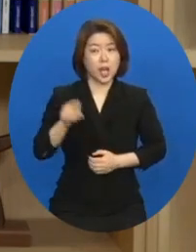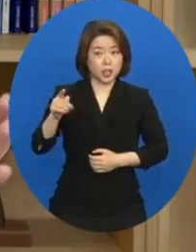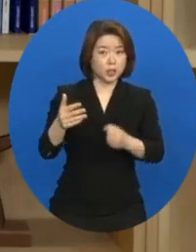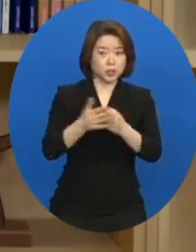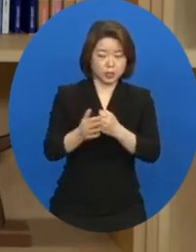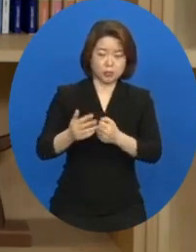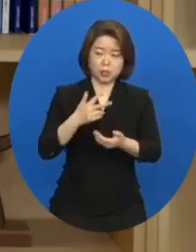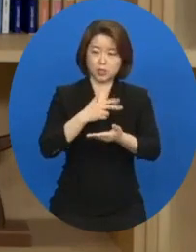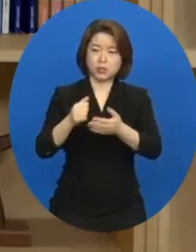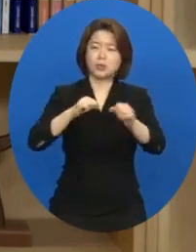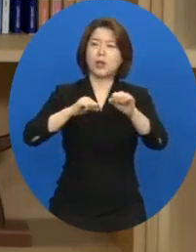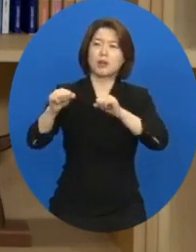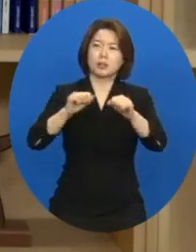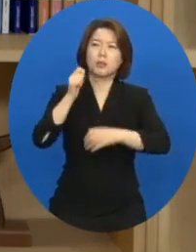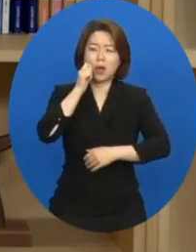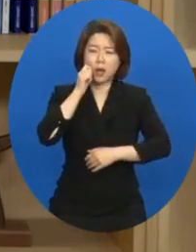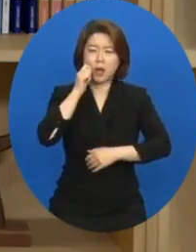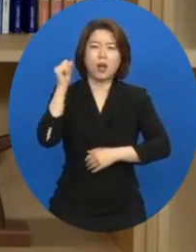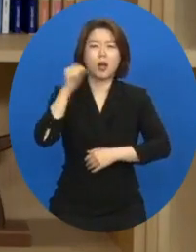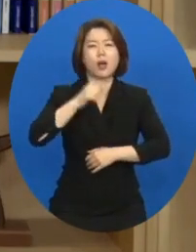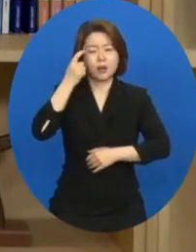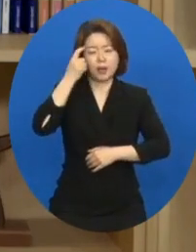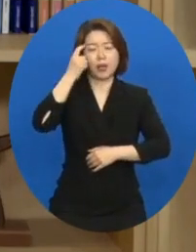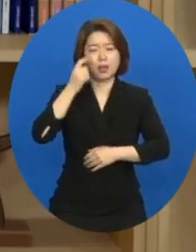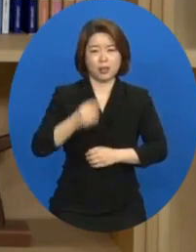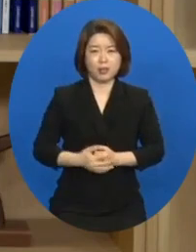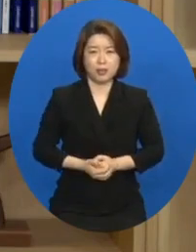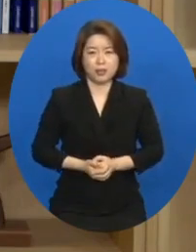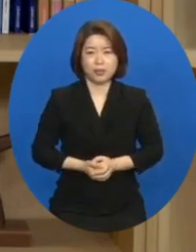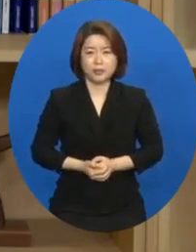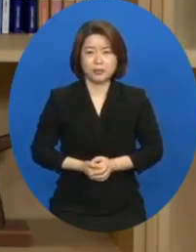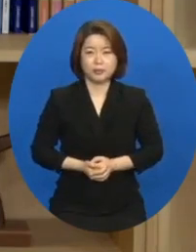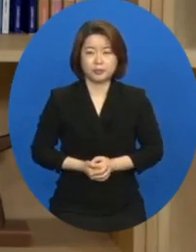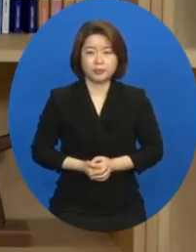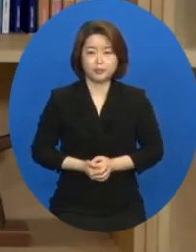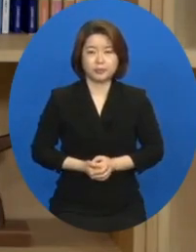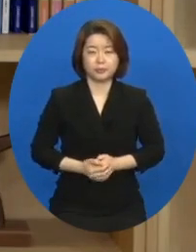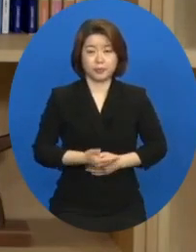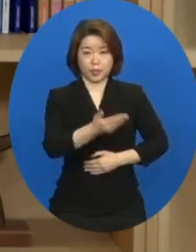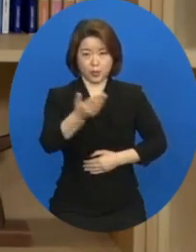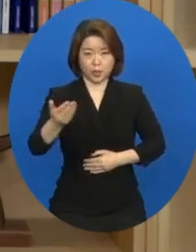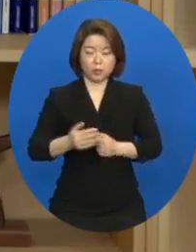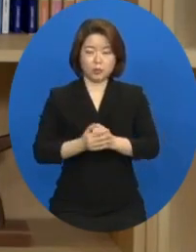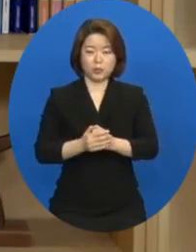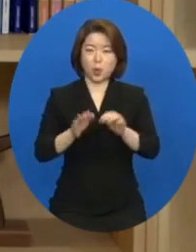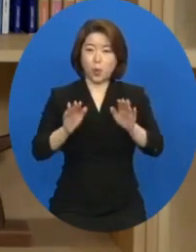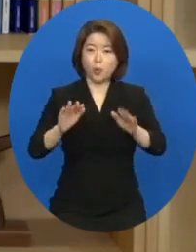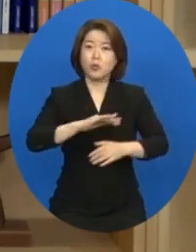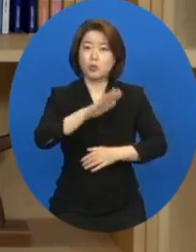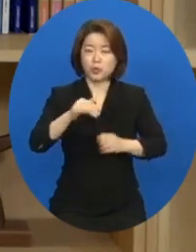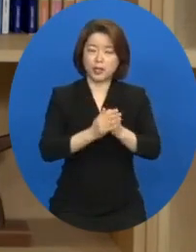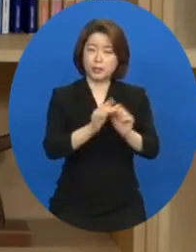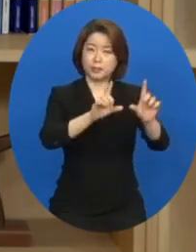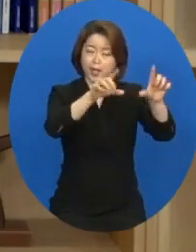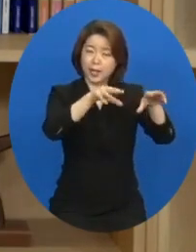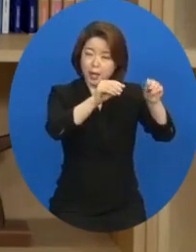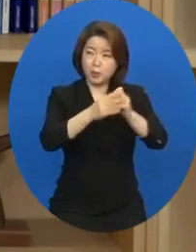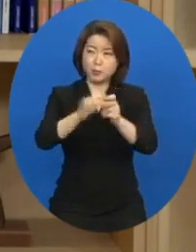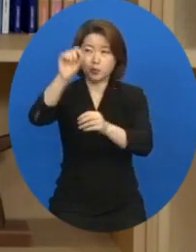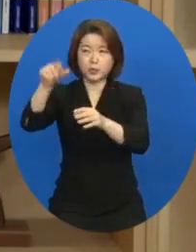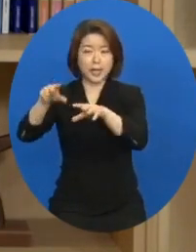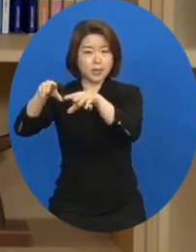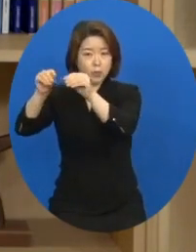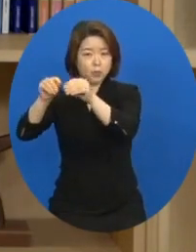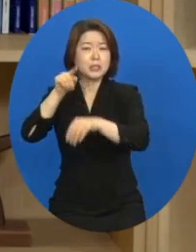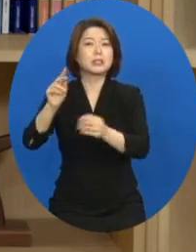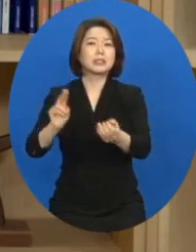주님은 역사 하지 못하셨던 거죠 여러분 우리에게도 오늘 해가 멈추고 다리 멈추는 기적이